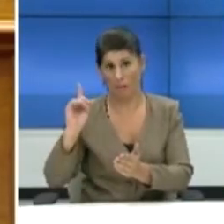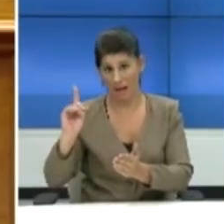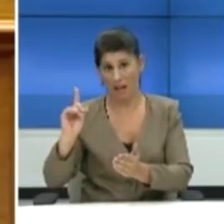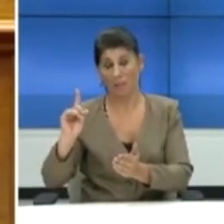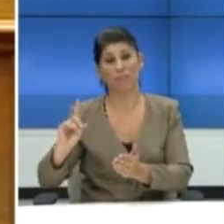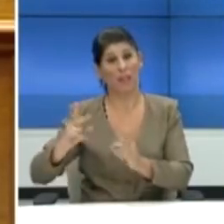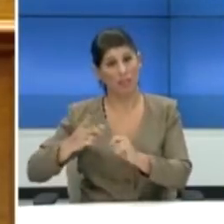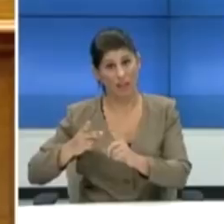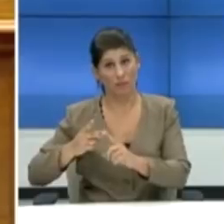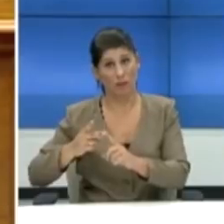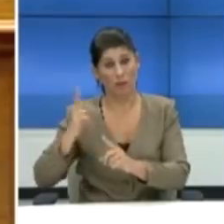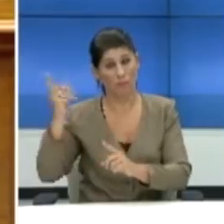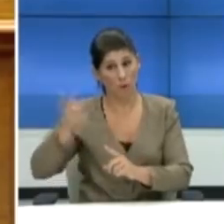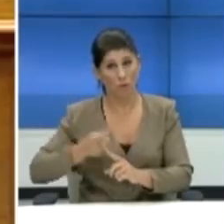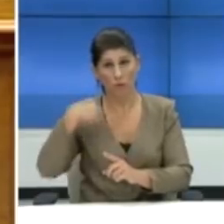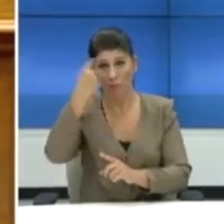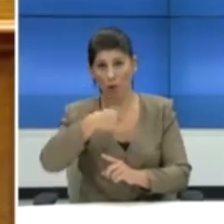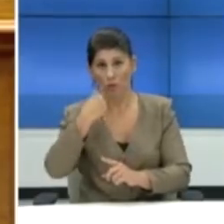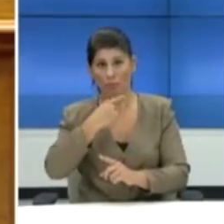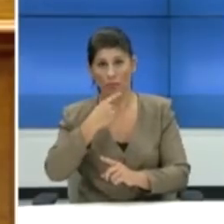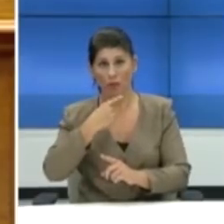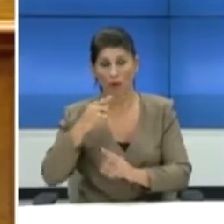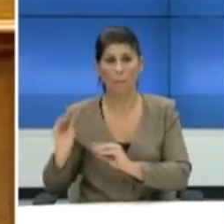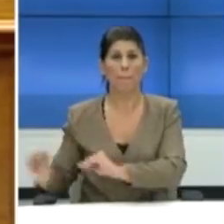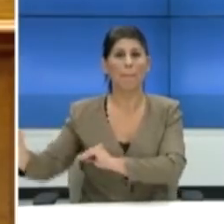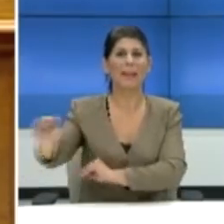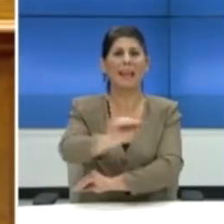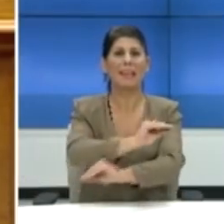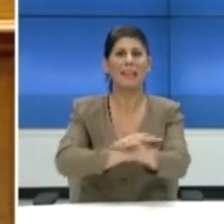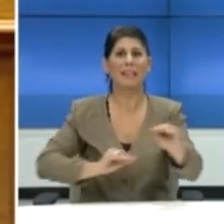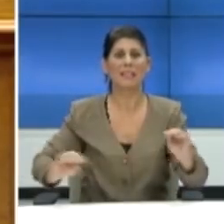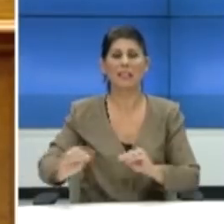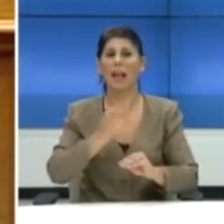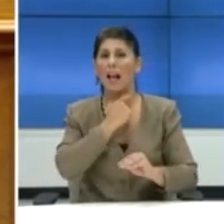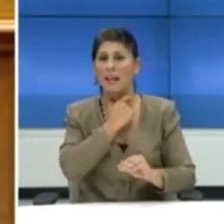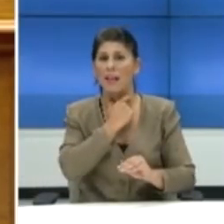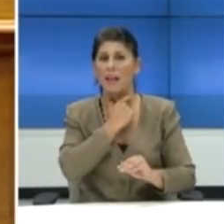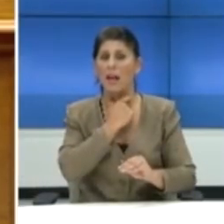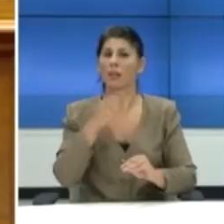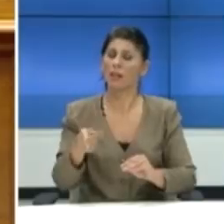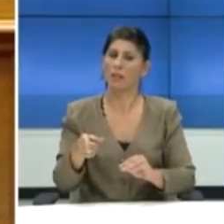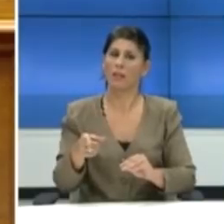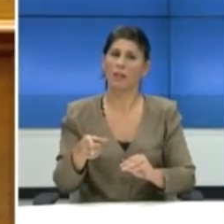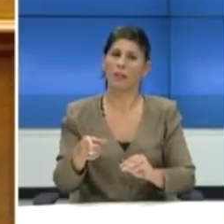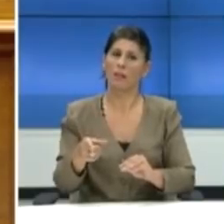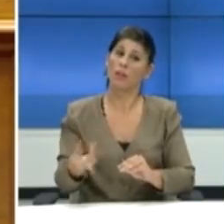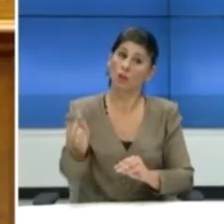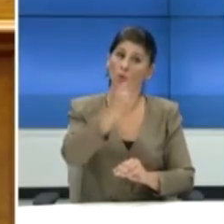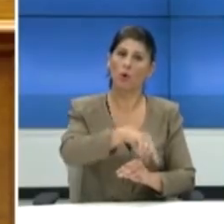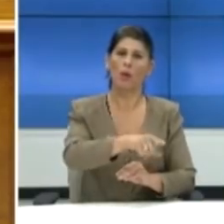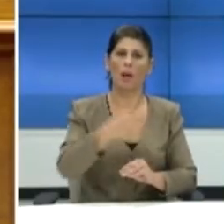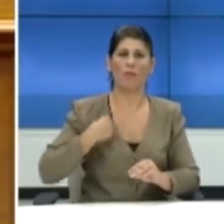και ένα μέρος του προσωπικού τους το μετακινήσατε για τις ανάγκες εφημερίας των